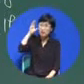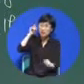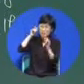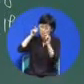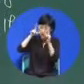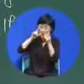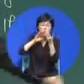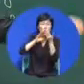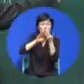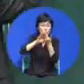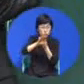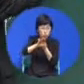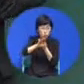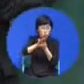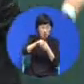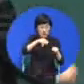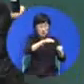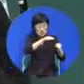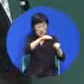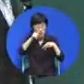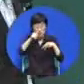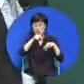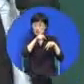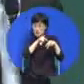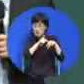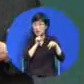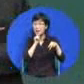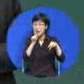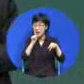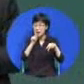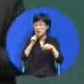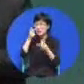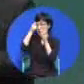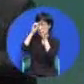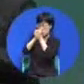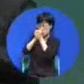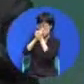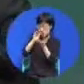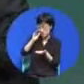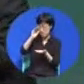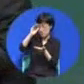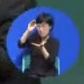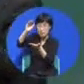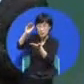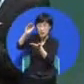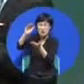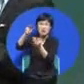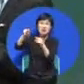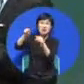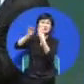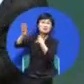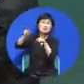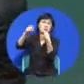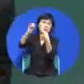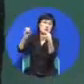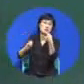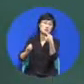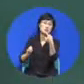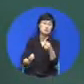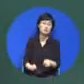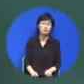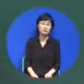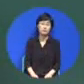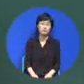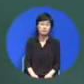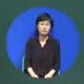마디도 땅에 떨어지지 아니했다. But after realizing the real thing, the important thing, we see this answer. 드디어 뭡니까? God let none of Samuel's